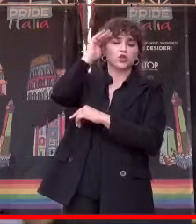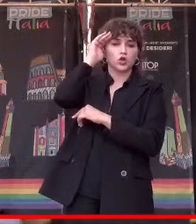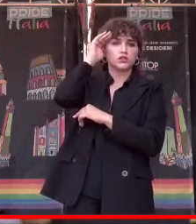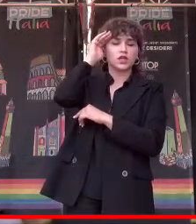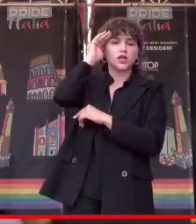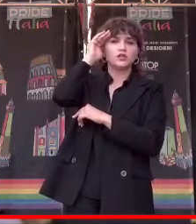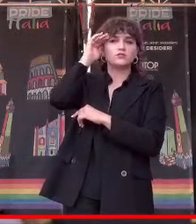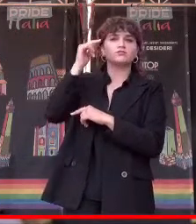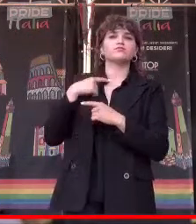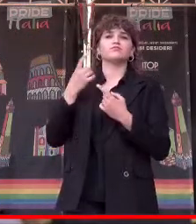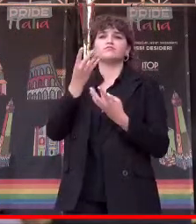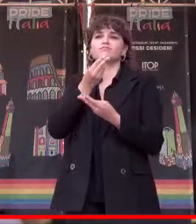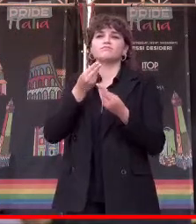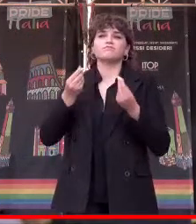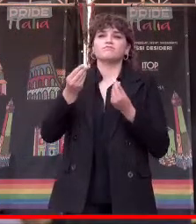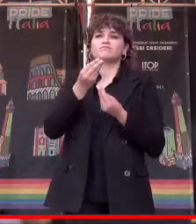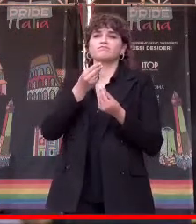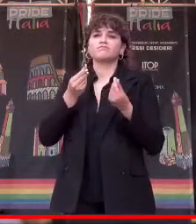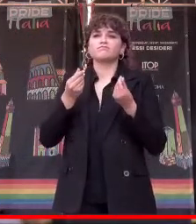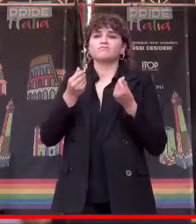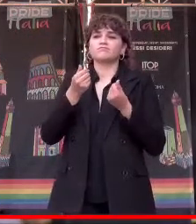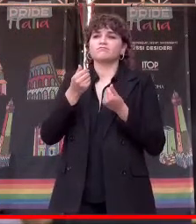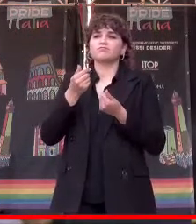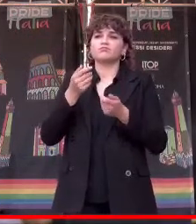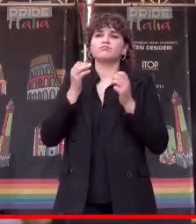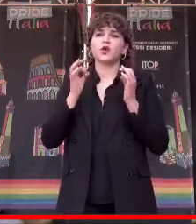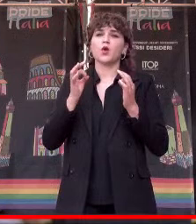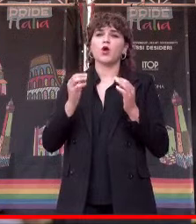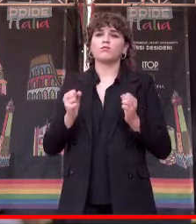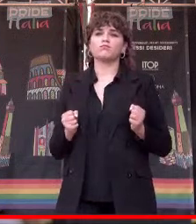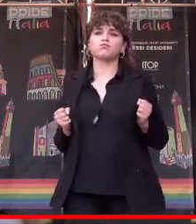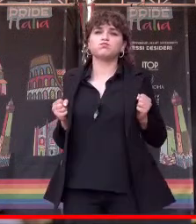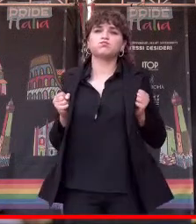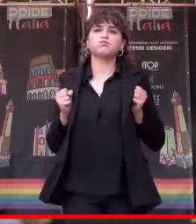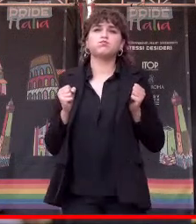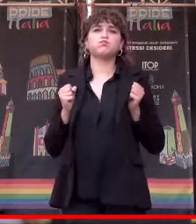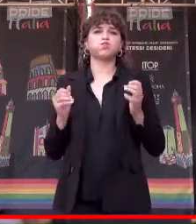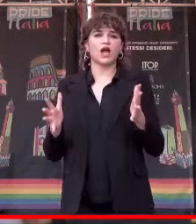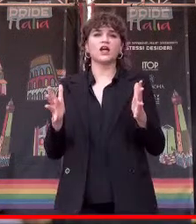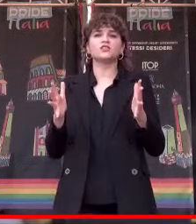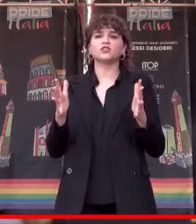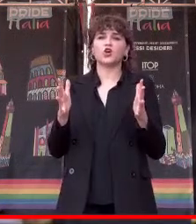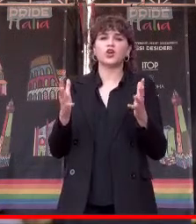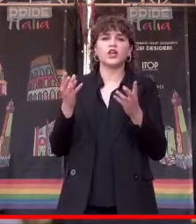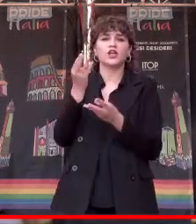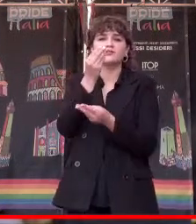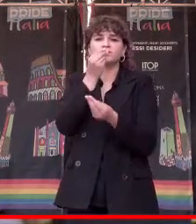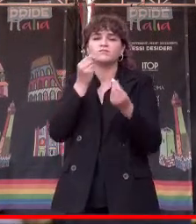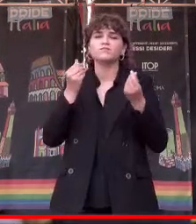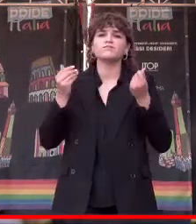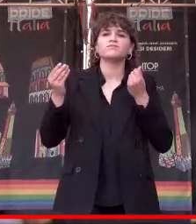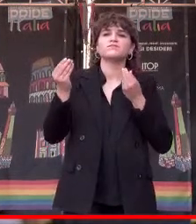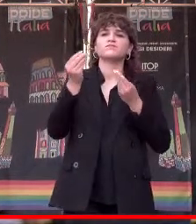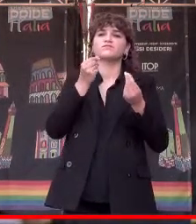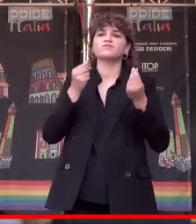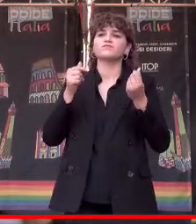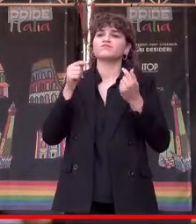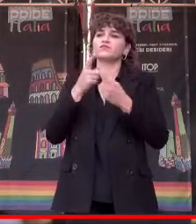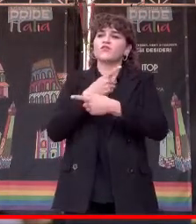subito la passione e il clima con il quale insomma avete organizzato questo evento. È la prima